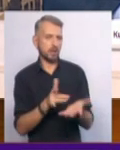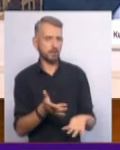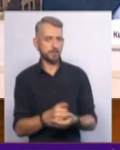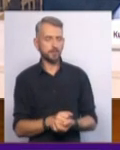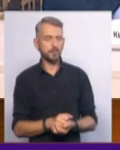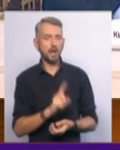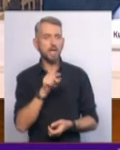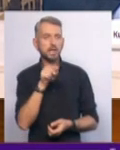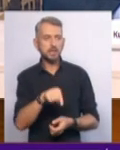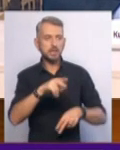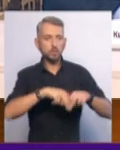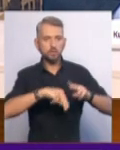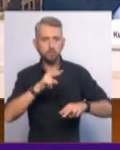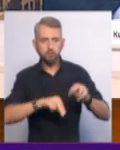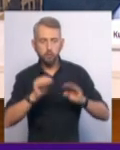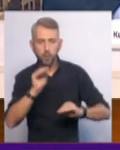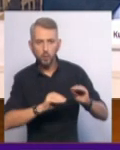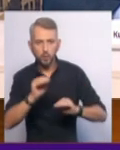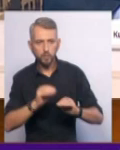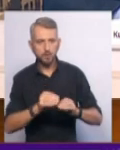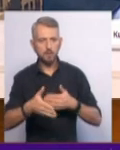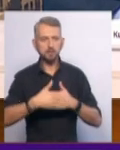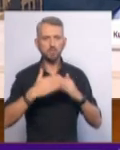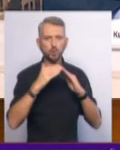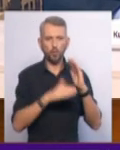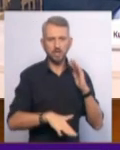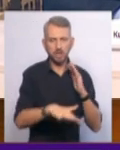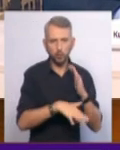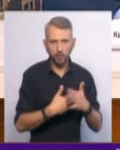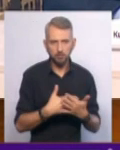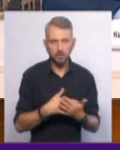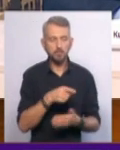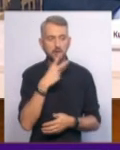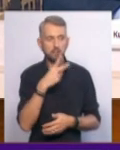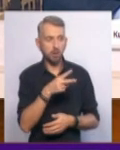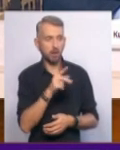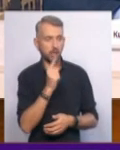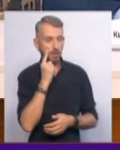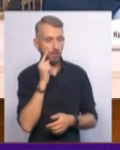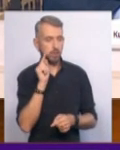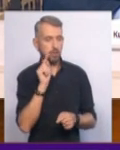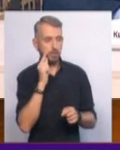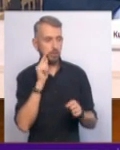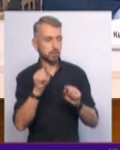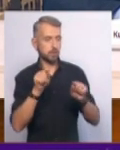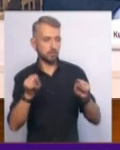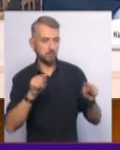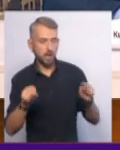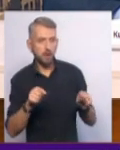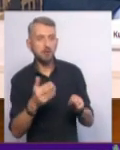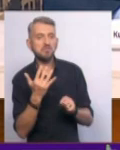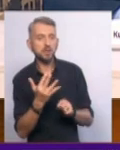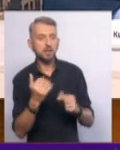ці споруди, як на прибудинкових територіях, ви бачите по місту Києву, скільки спортивних майданчиків